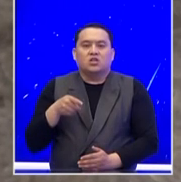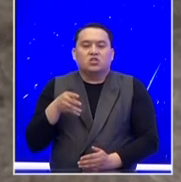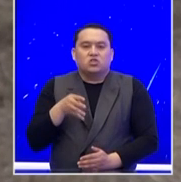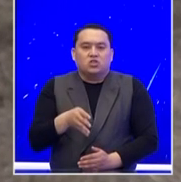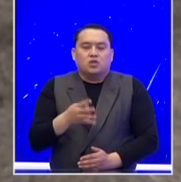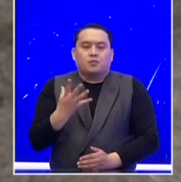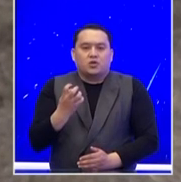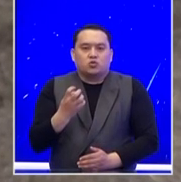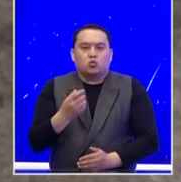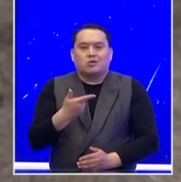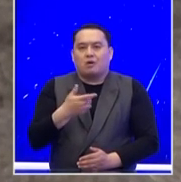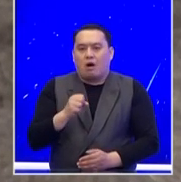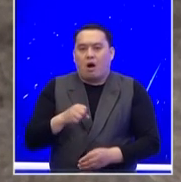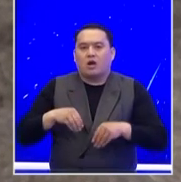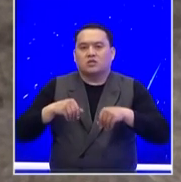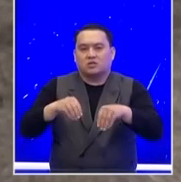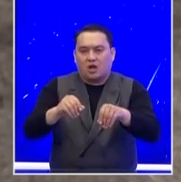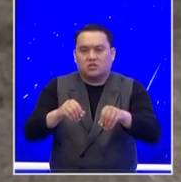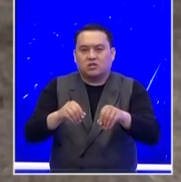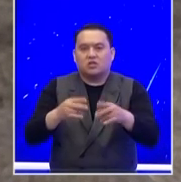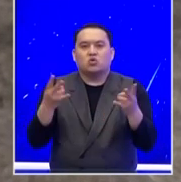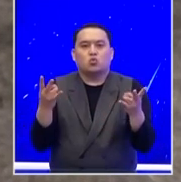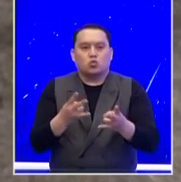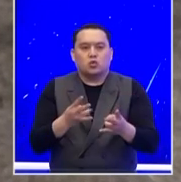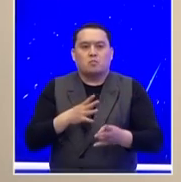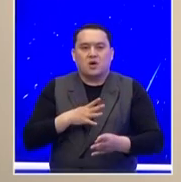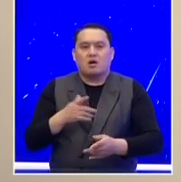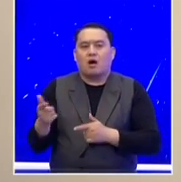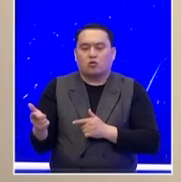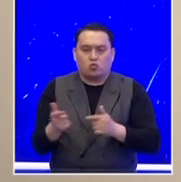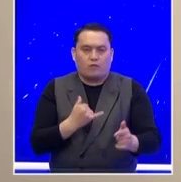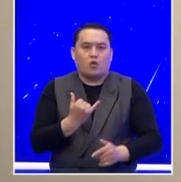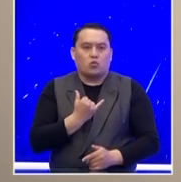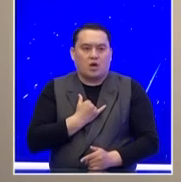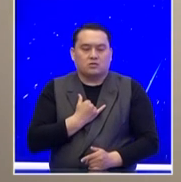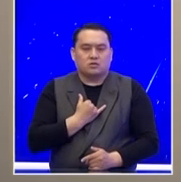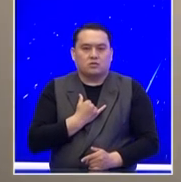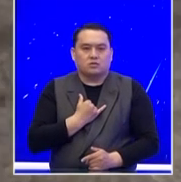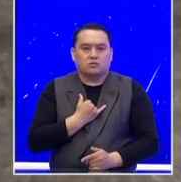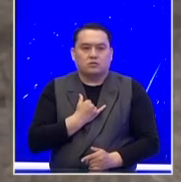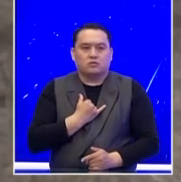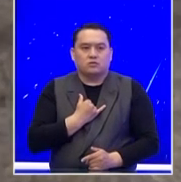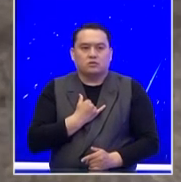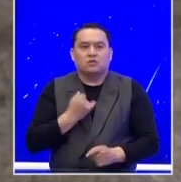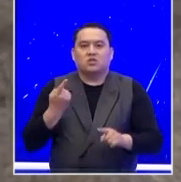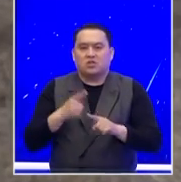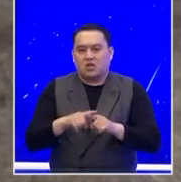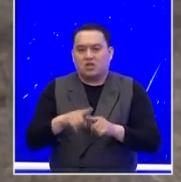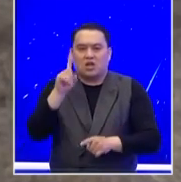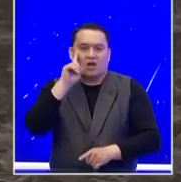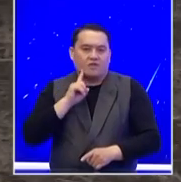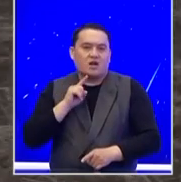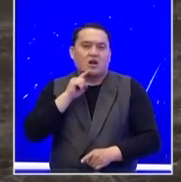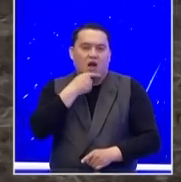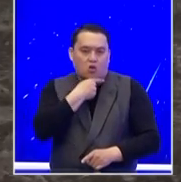в сжатые сроки все это посеять. Поэтому мы вооружаемся, уже это очень эффективная техника, она экономит